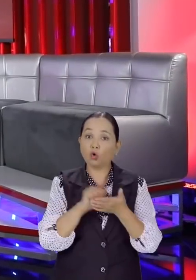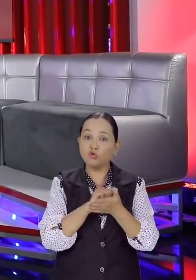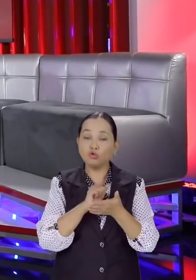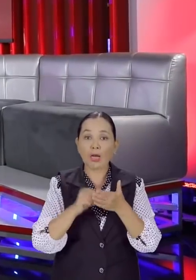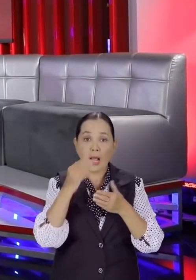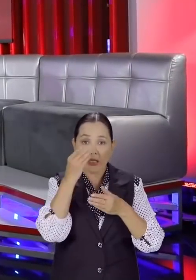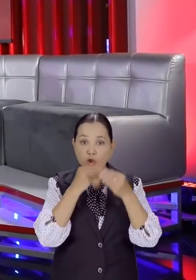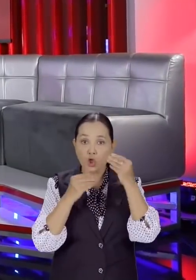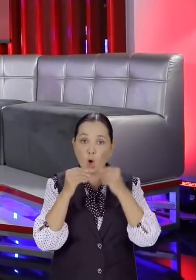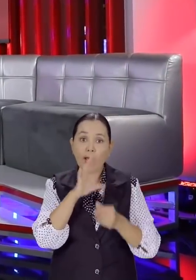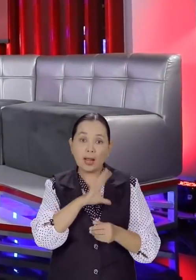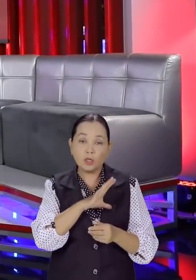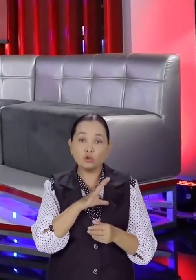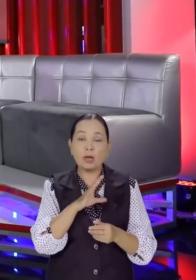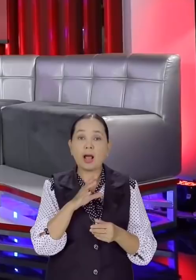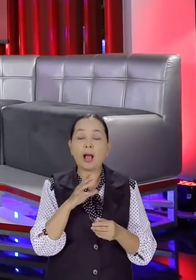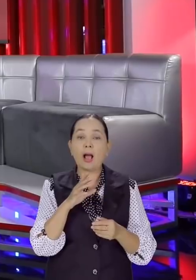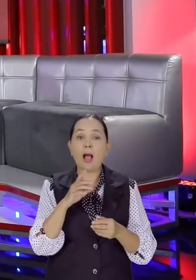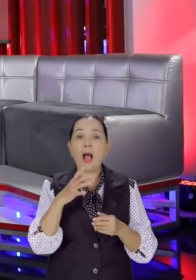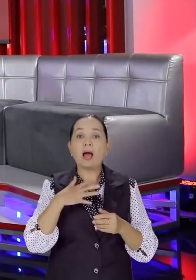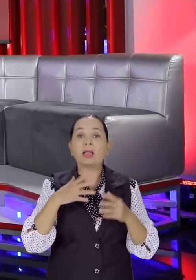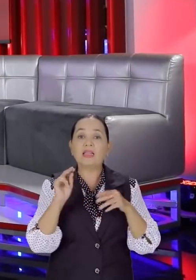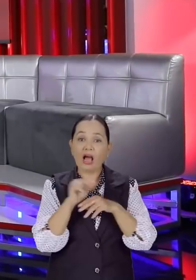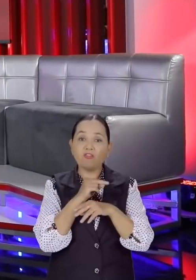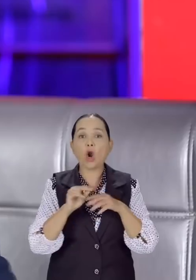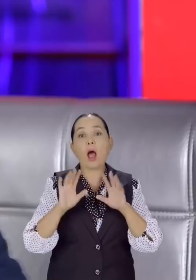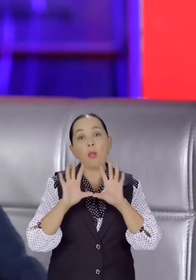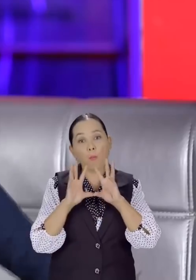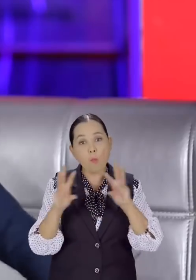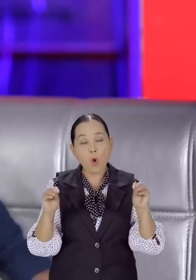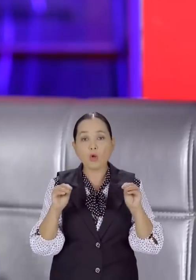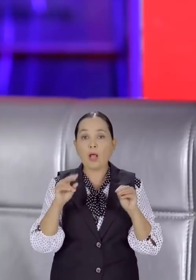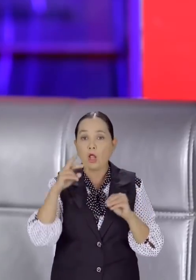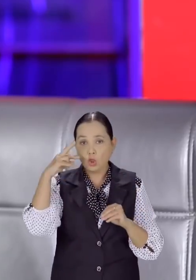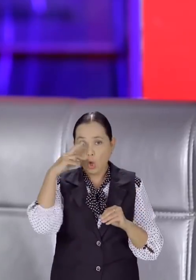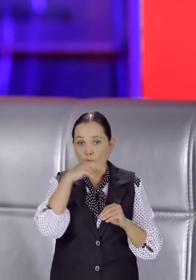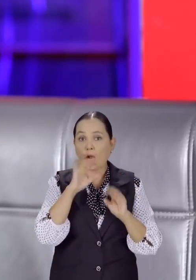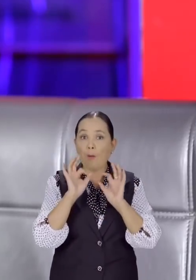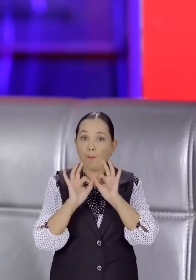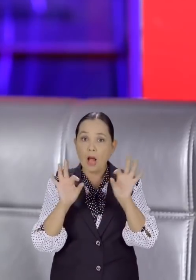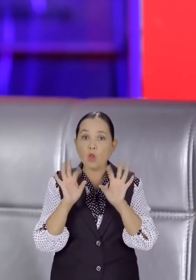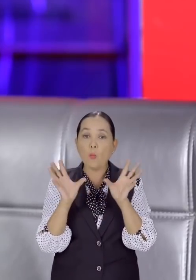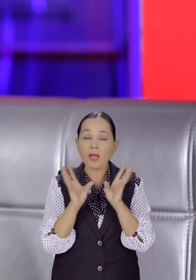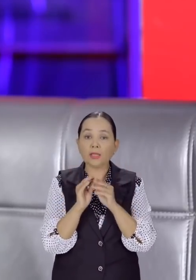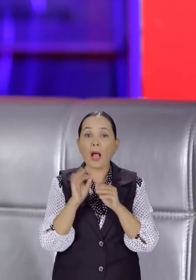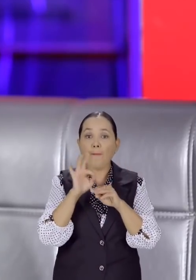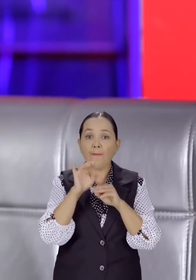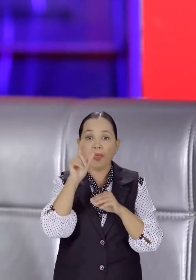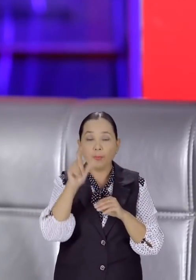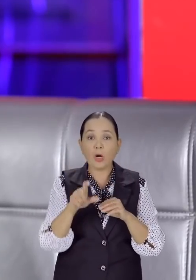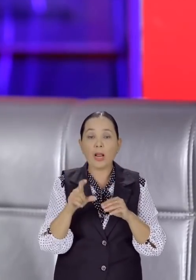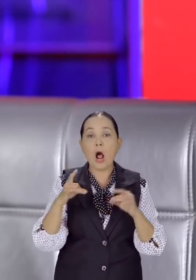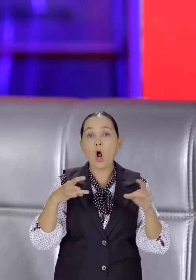hujjatlar soxtalashtirilib davolanib bo'ldi deyilgan noto'g'ri ma'lumot bilan bemorni ruhiy asab